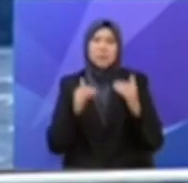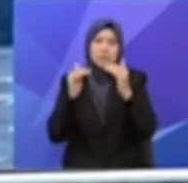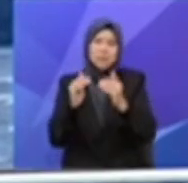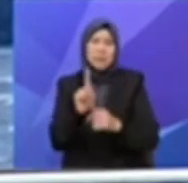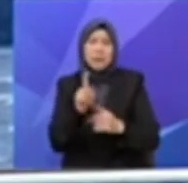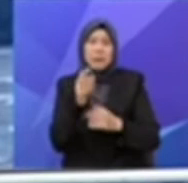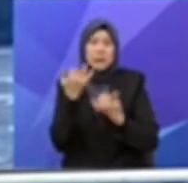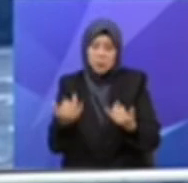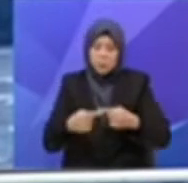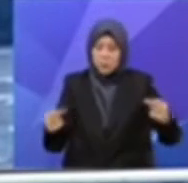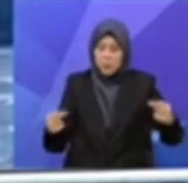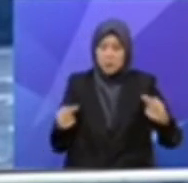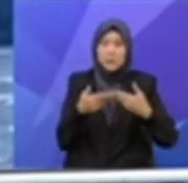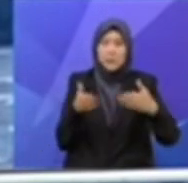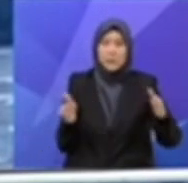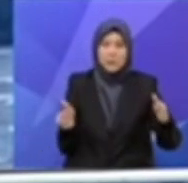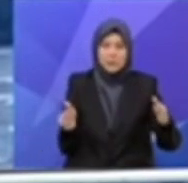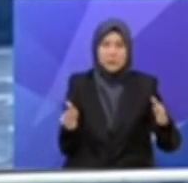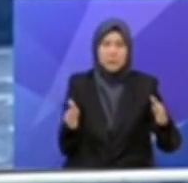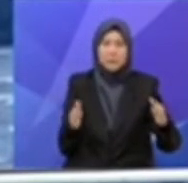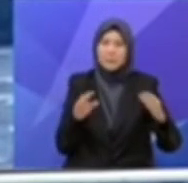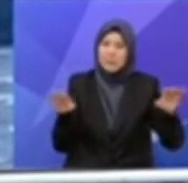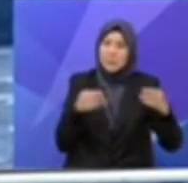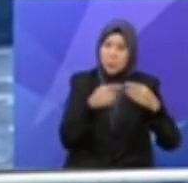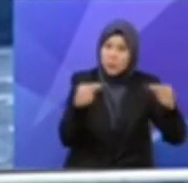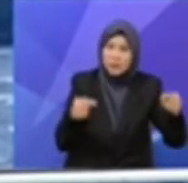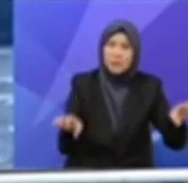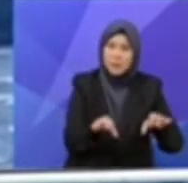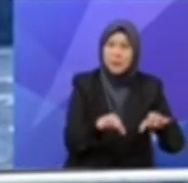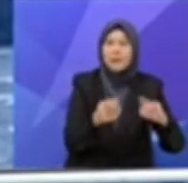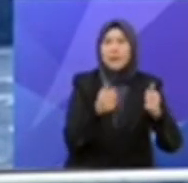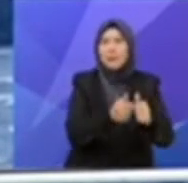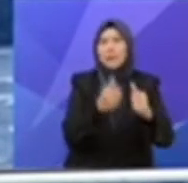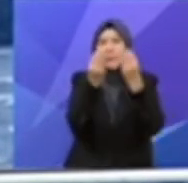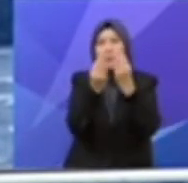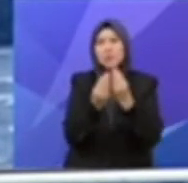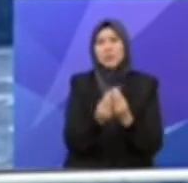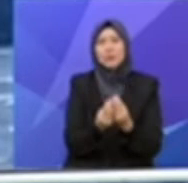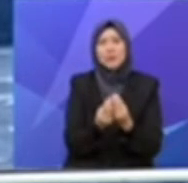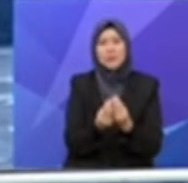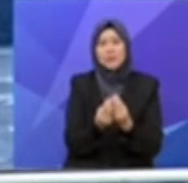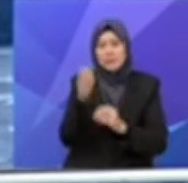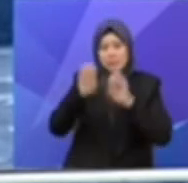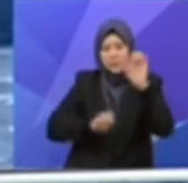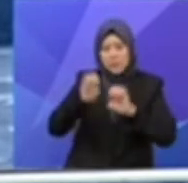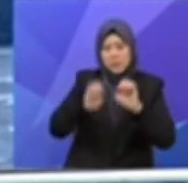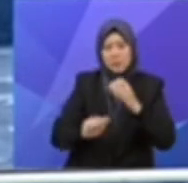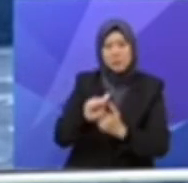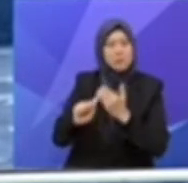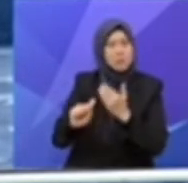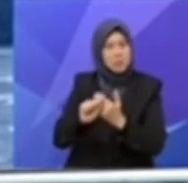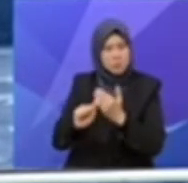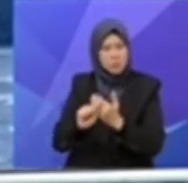malah keputusan ini dibuat dengan mengambil kira data penerimaan this penilaian risiko